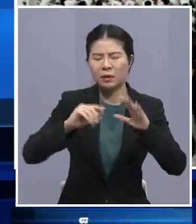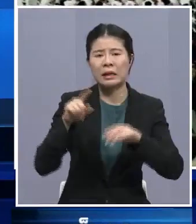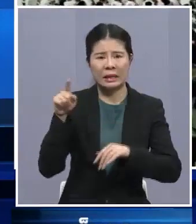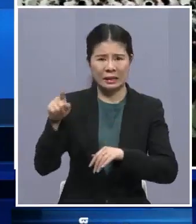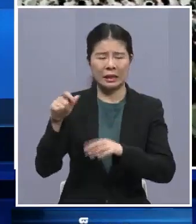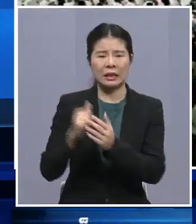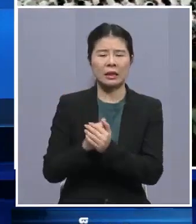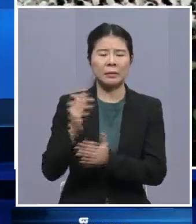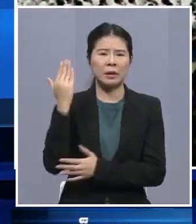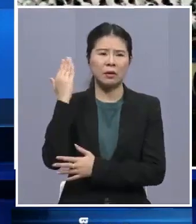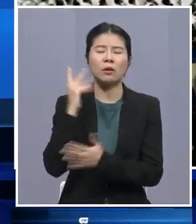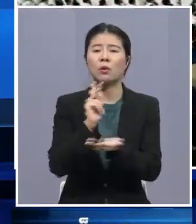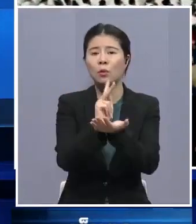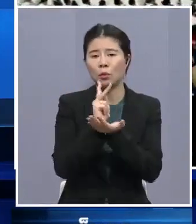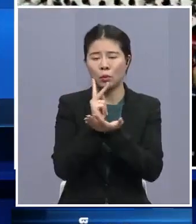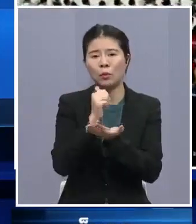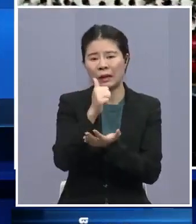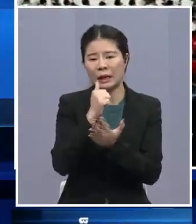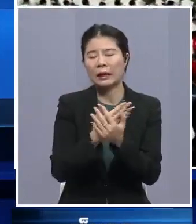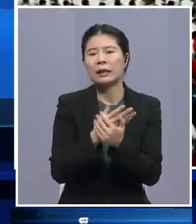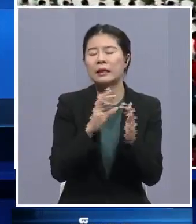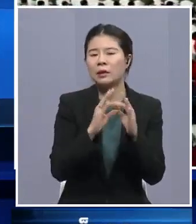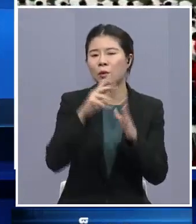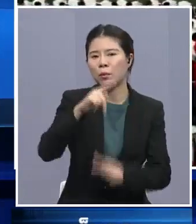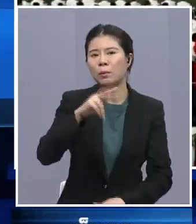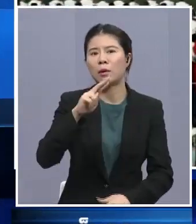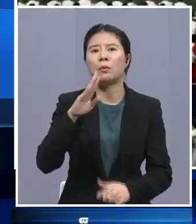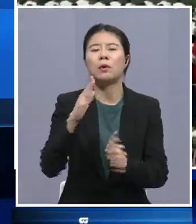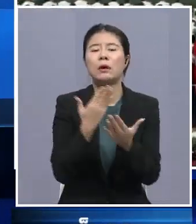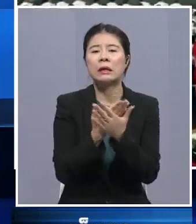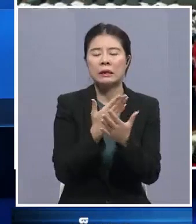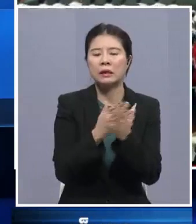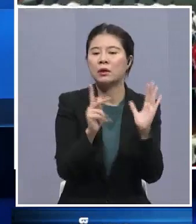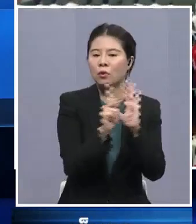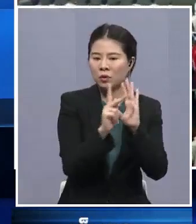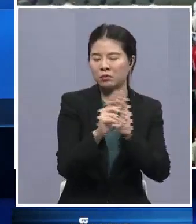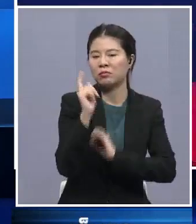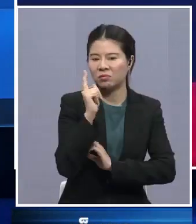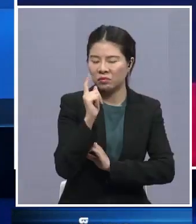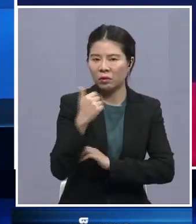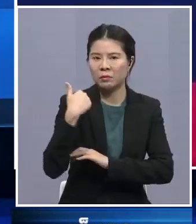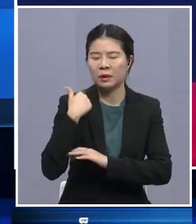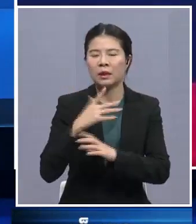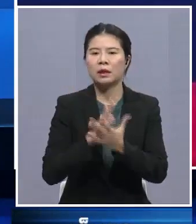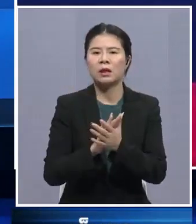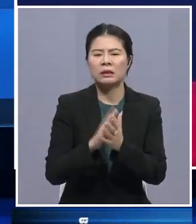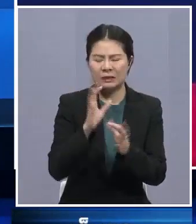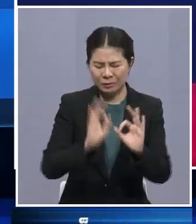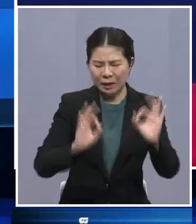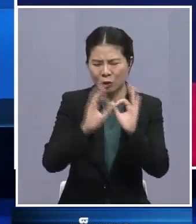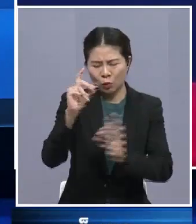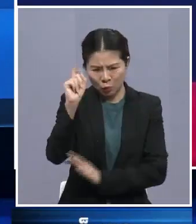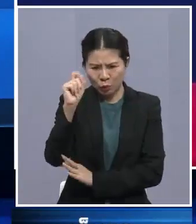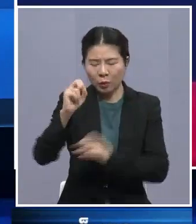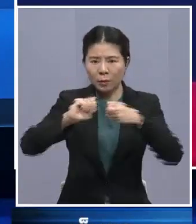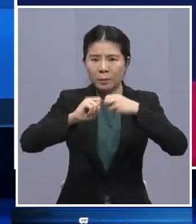หนดไว้ว่าถ้าจะกู้ได้เนี่ยพรบวินัยการเงินการคลังมาตรา53กำหนดว่าต้องจำเป็นเร่งด่วนแก้วิกฤตของประเทศ